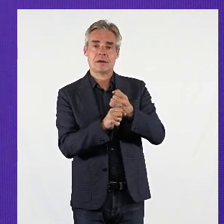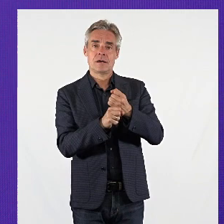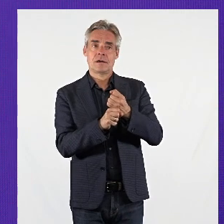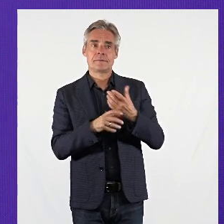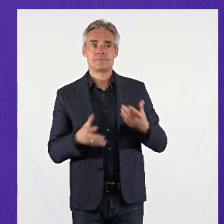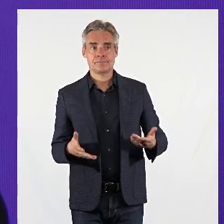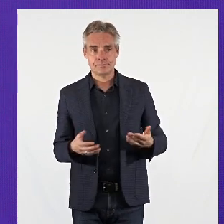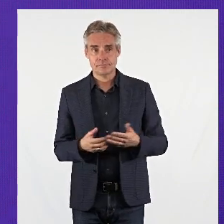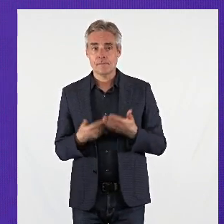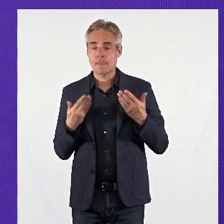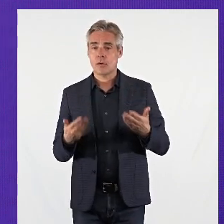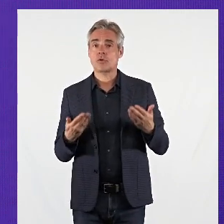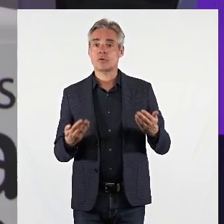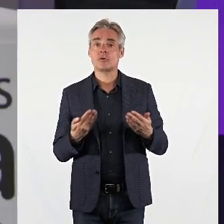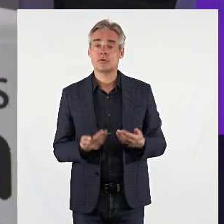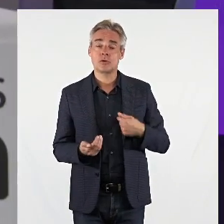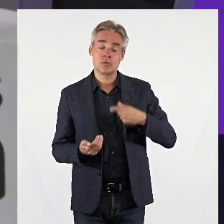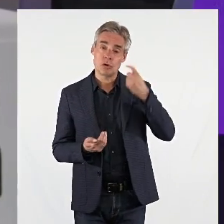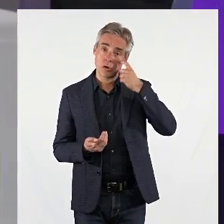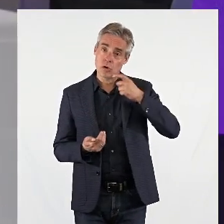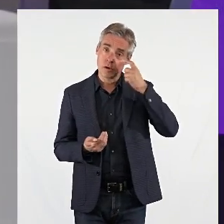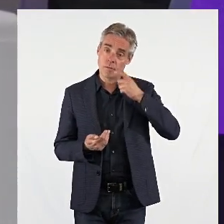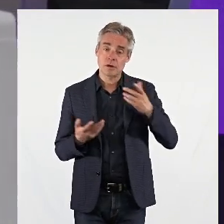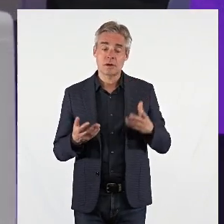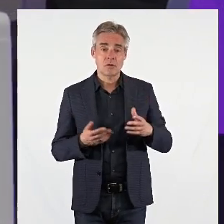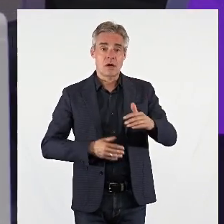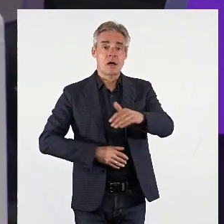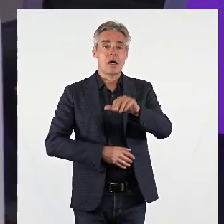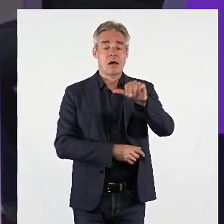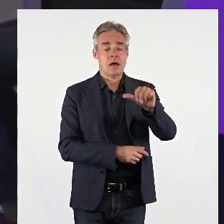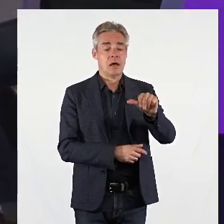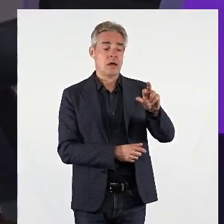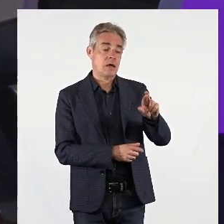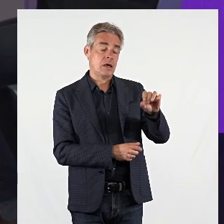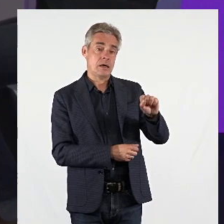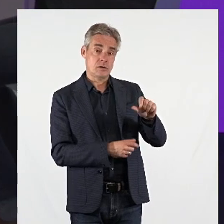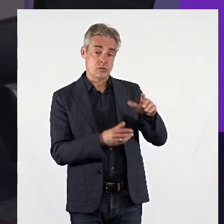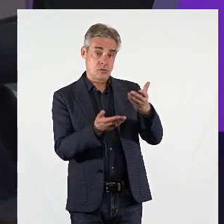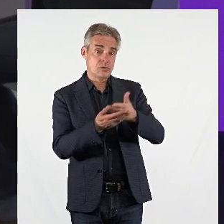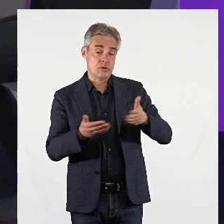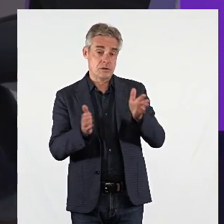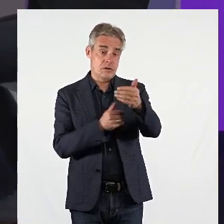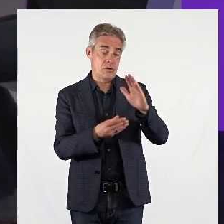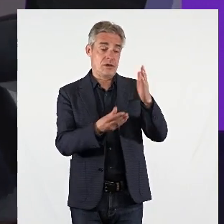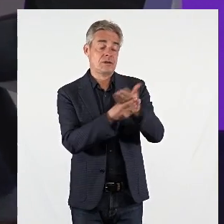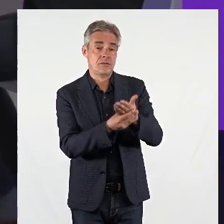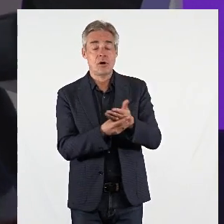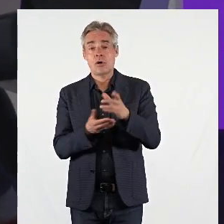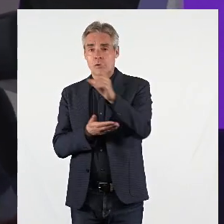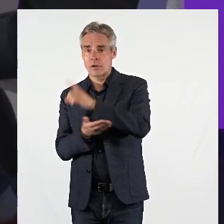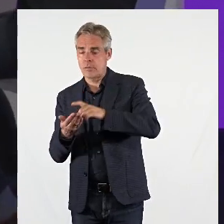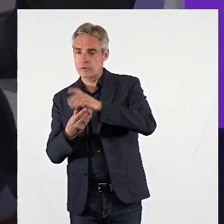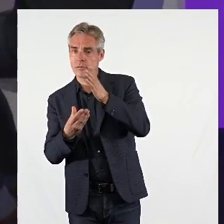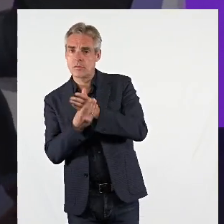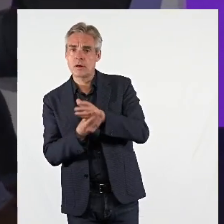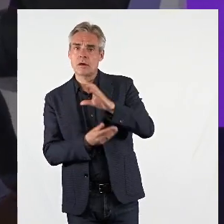Et aujourd'hui, ce qu'on a constaté, c'est que les agences régionales de santé qui veulent agir sur ce secteur, les départements, les